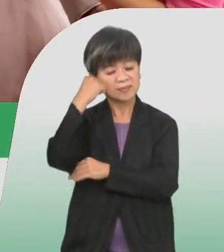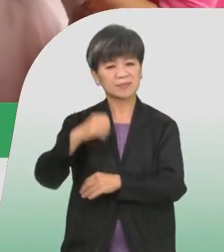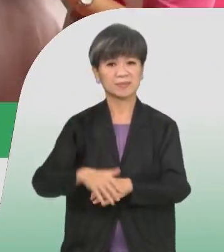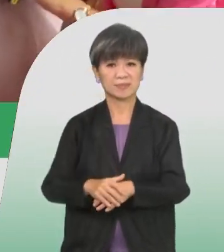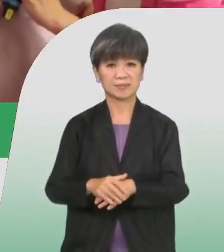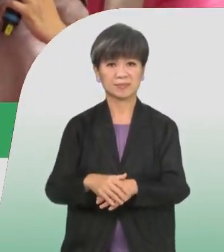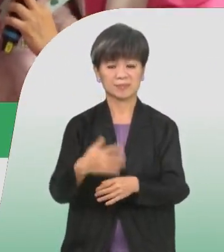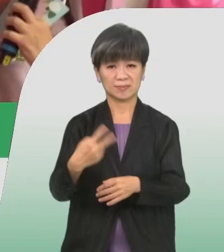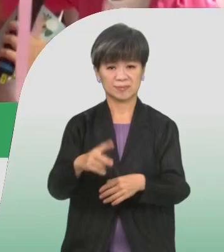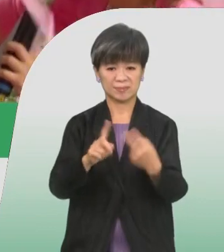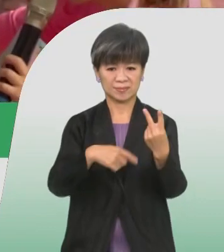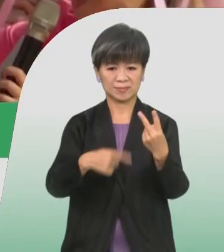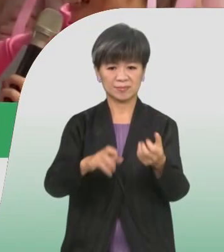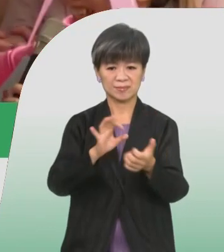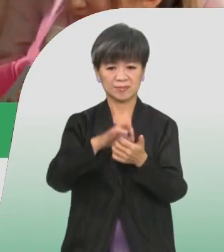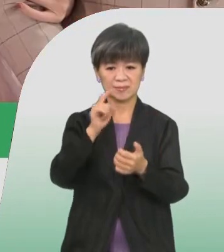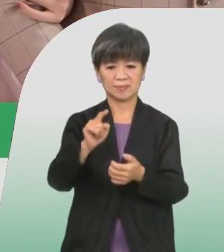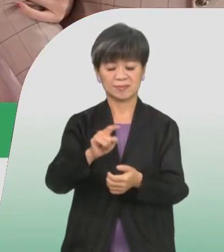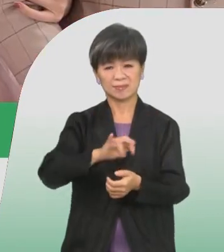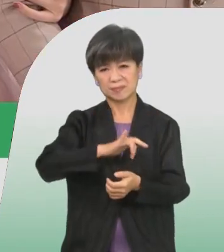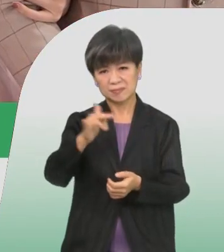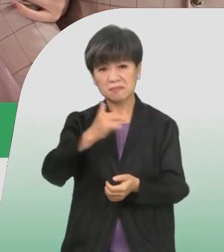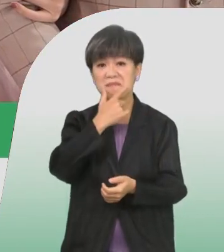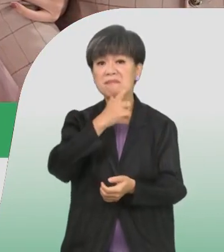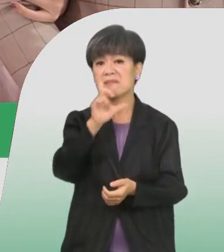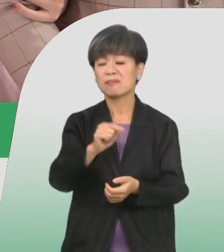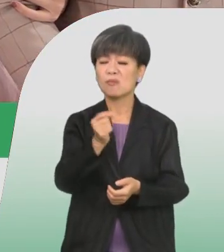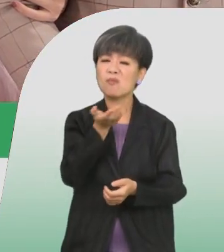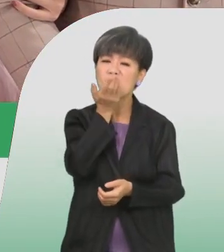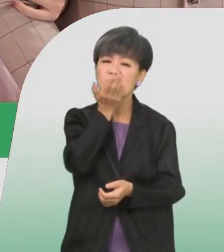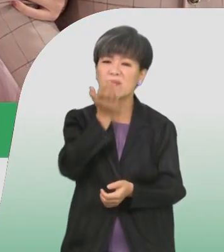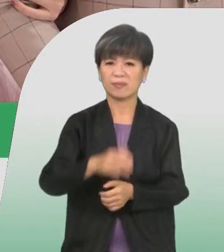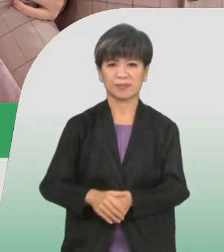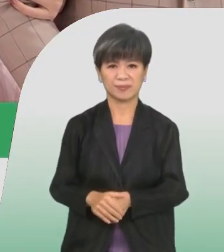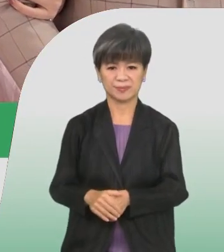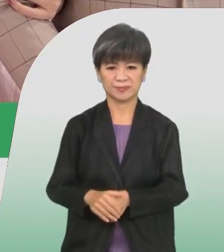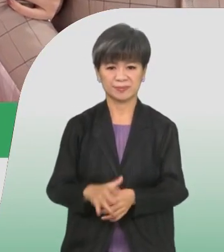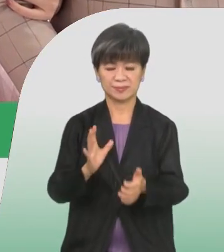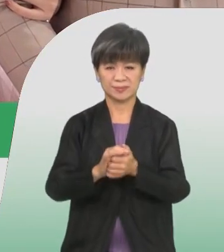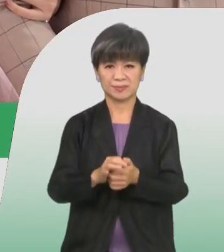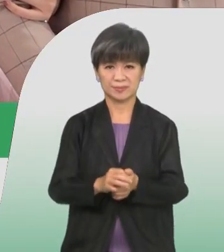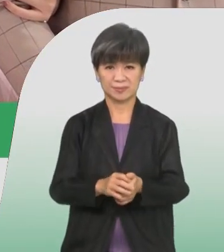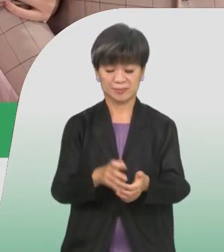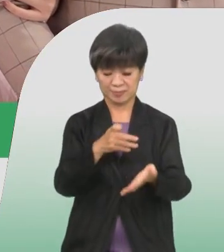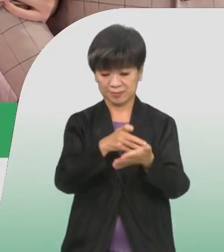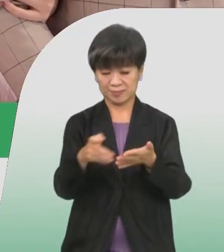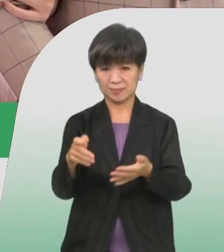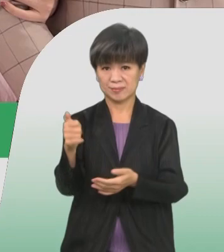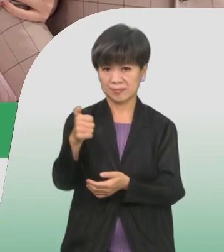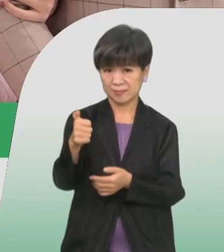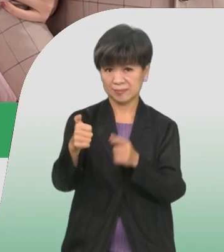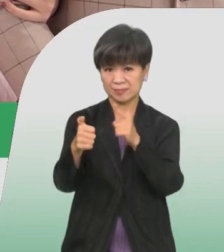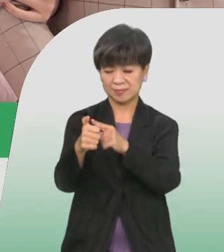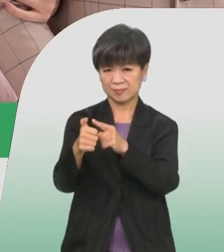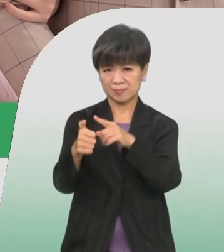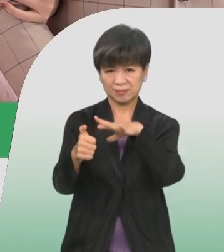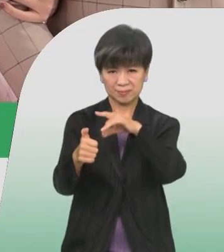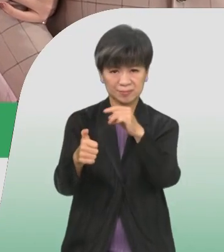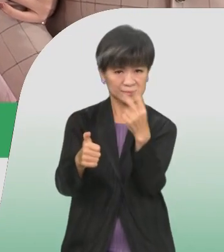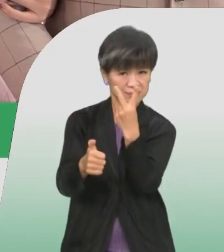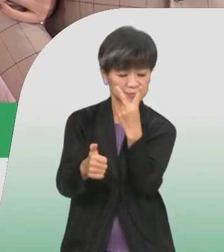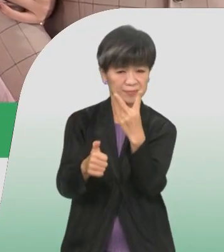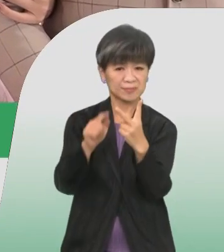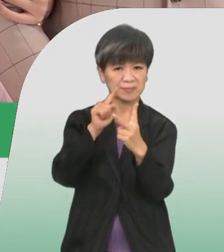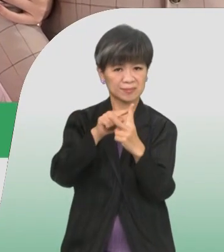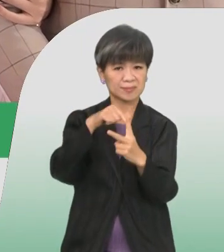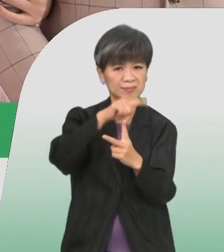人来比每日机票的抽奖。 我们会在50组的新人里面抽出2组的幸运，一组